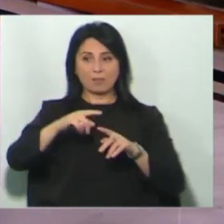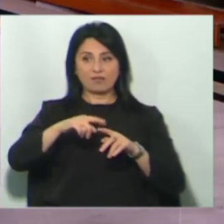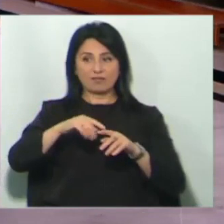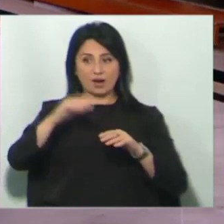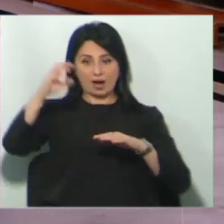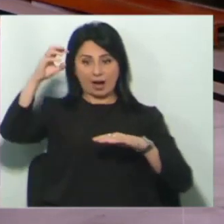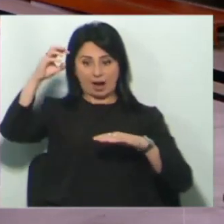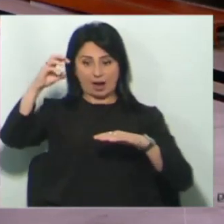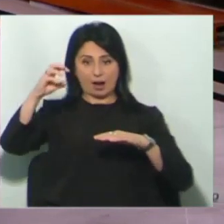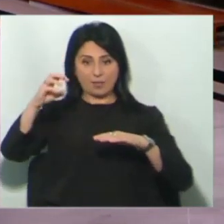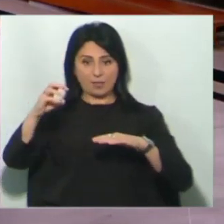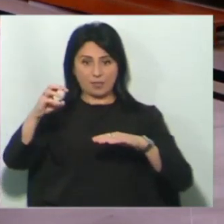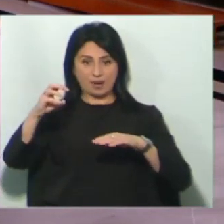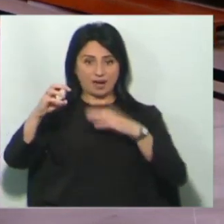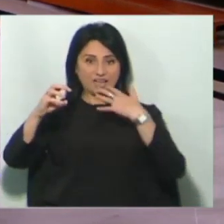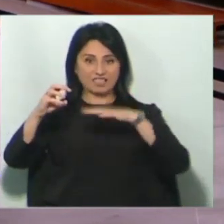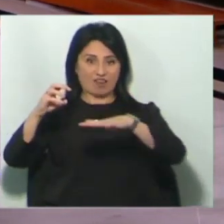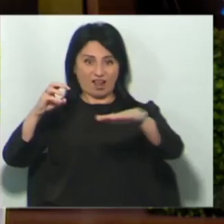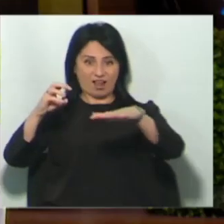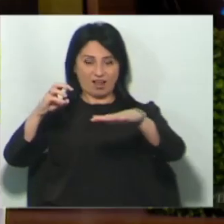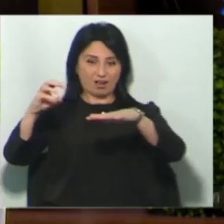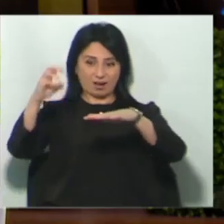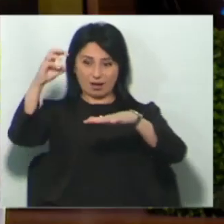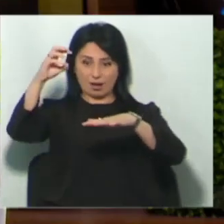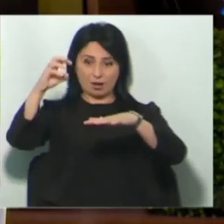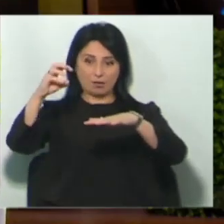ეკვადორთან სიახლოვე, რაც უფრო ახლოსა ვართ ეკვადორთან, მით უფრო